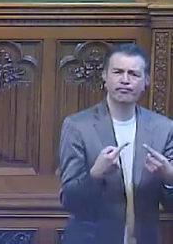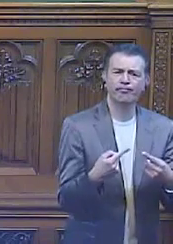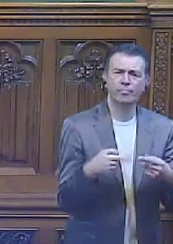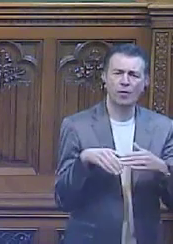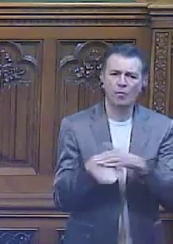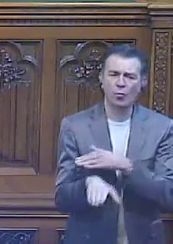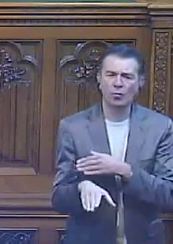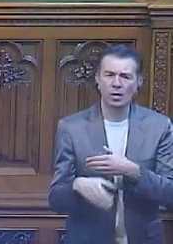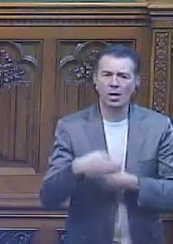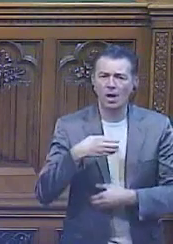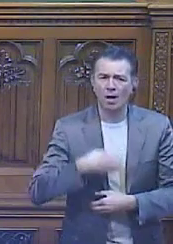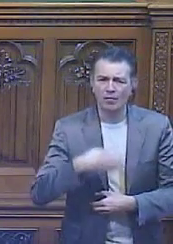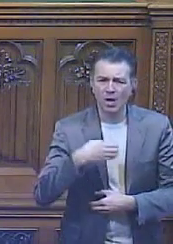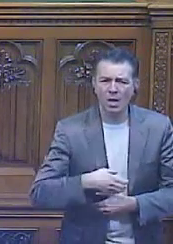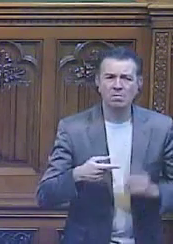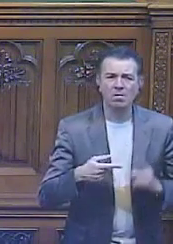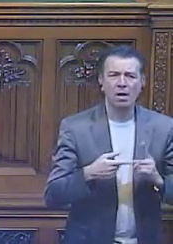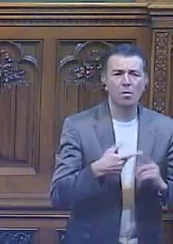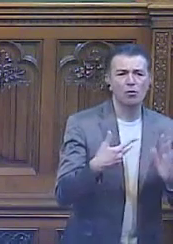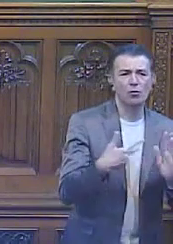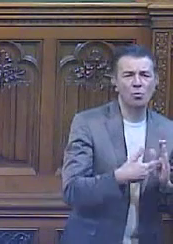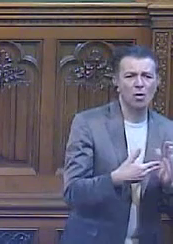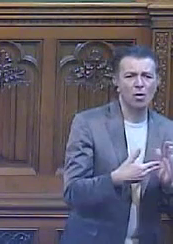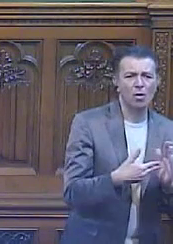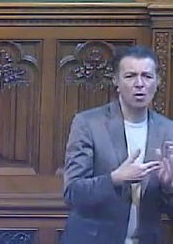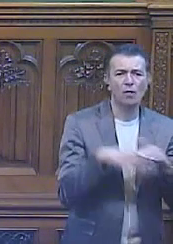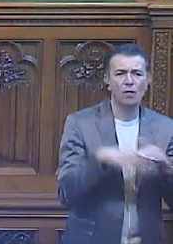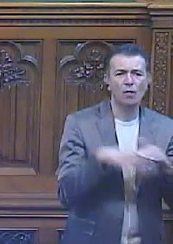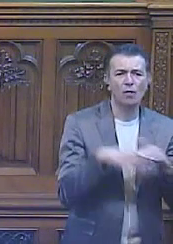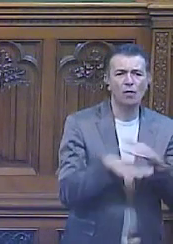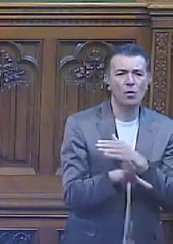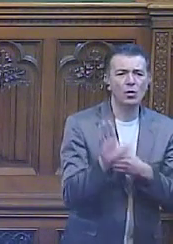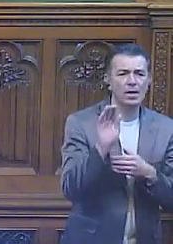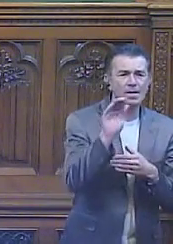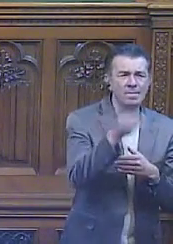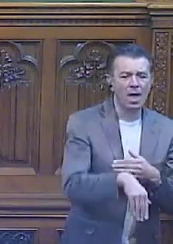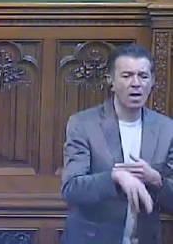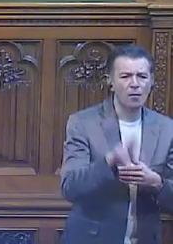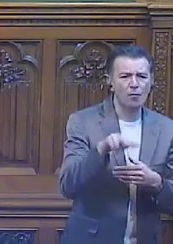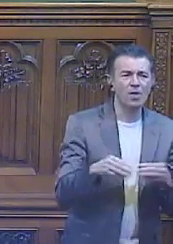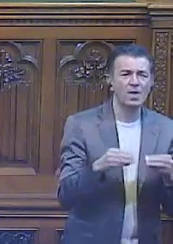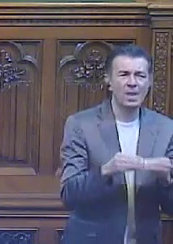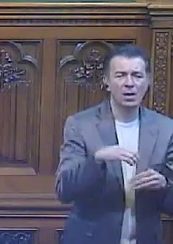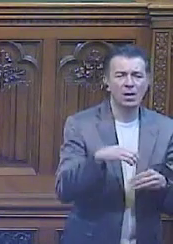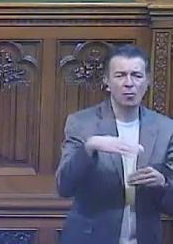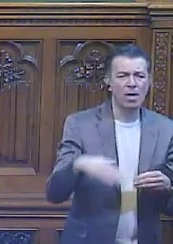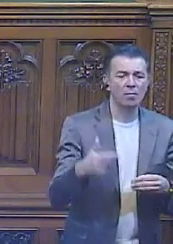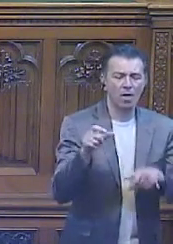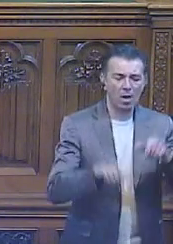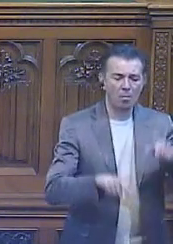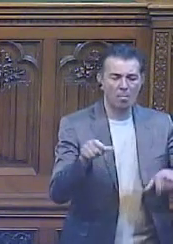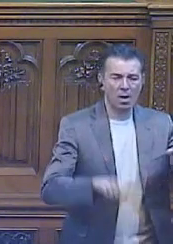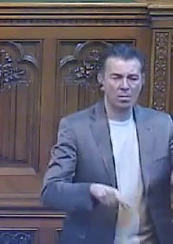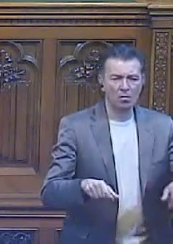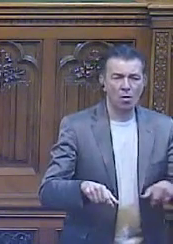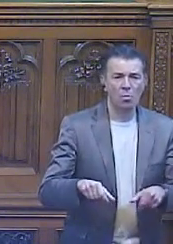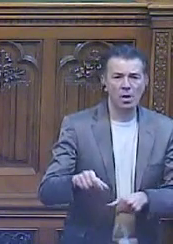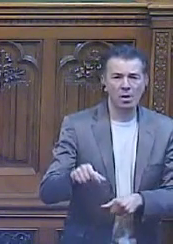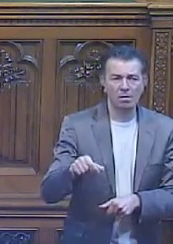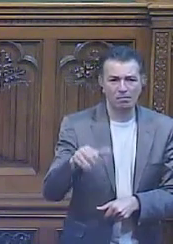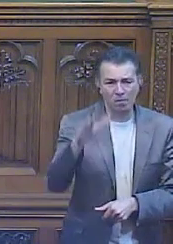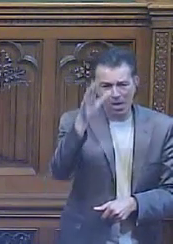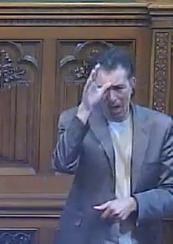aus Afghanistan und Syrien. Und in den Flüchtlingsheim in Wien-Erzberg gerieten sich zwei Asylwerber aus dem Irak